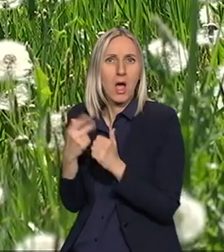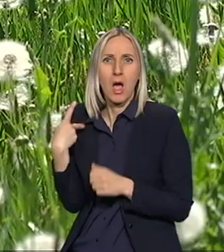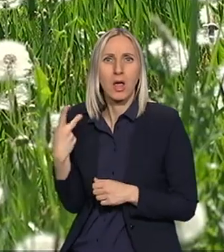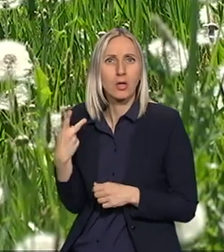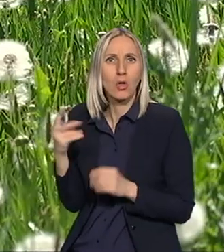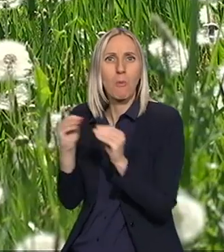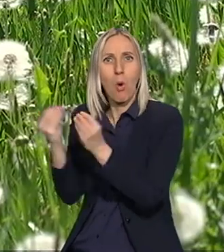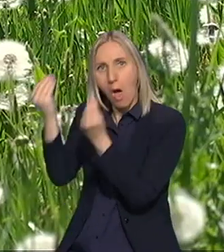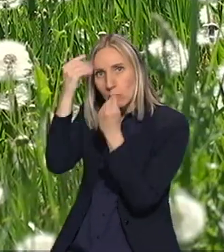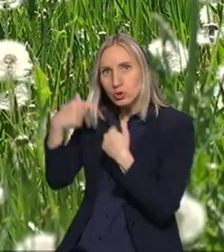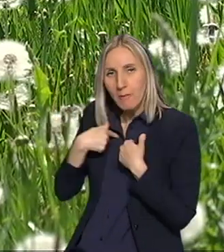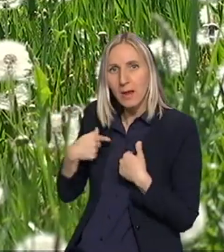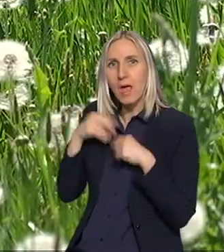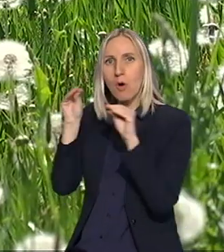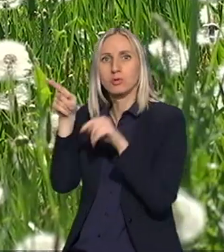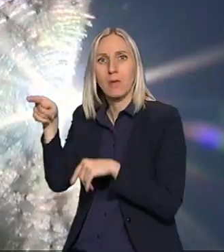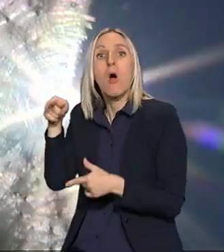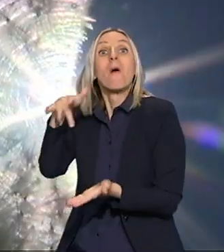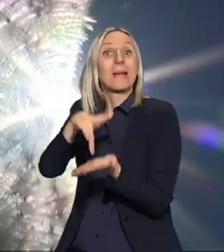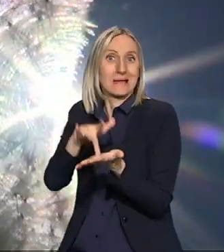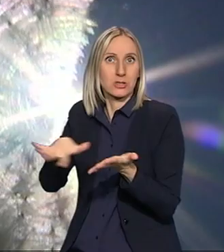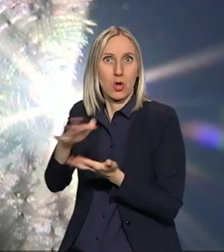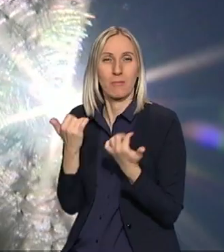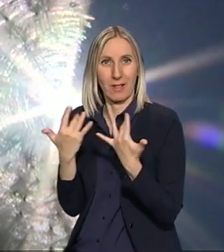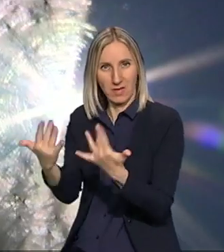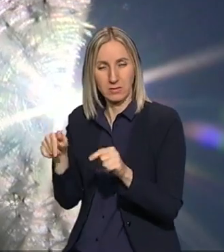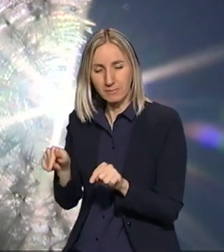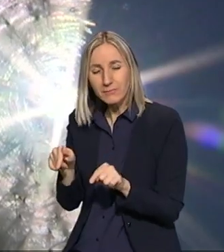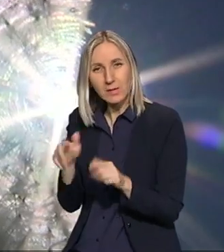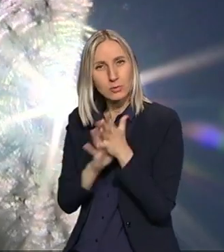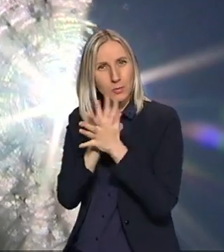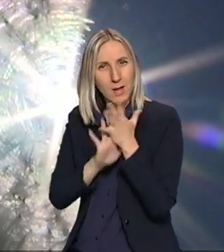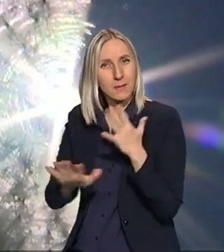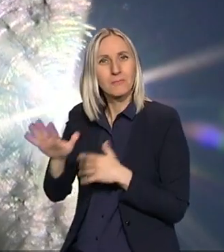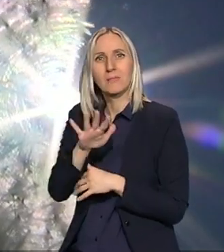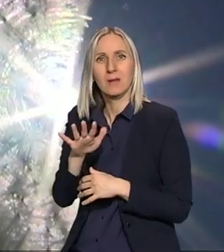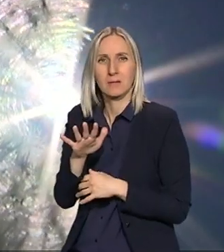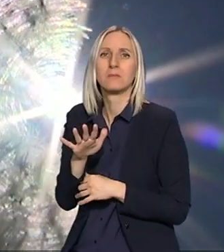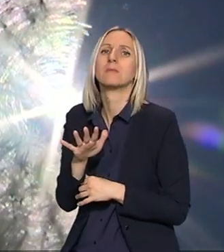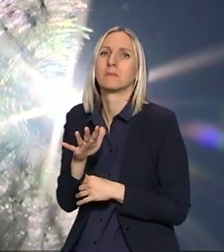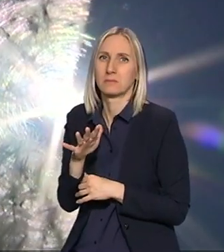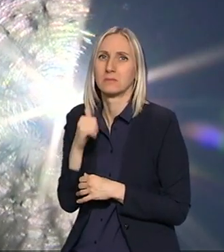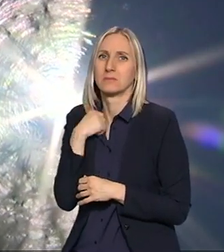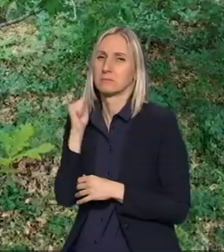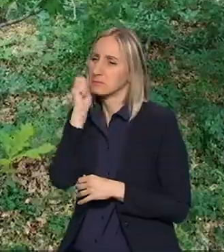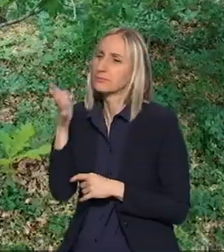njega, on od meni. Jer ovde je mesto gde skoro dolazimo, jer ima